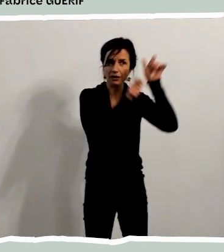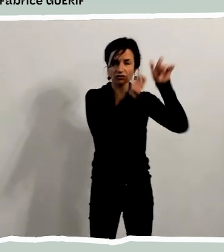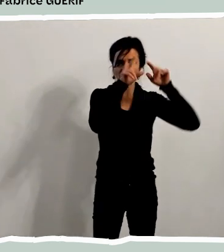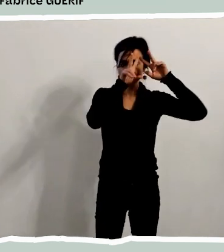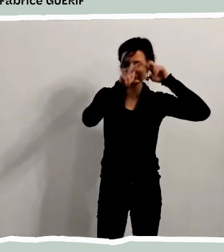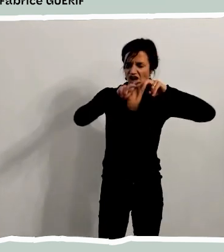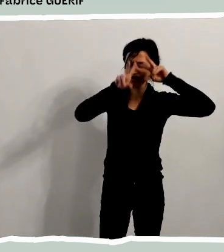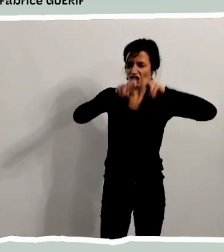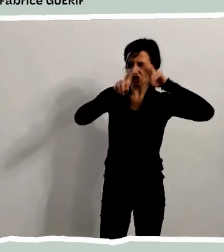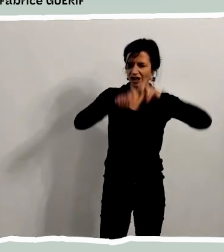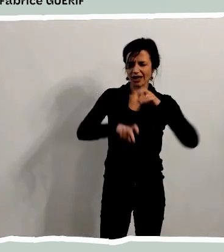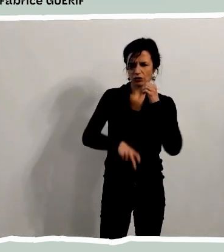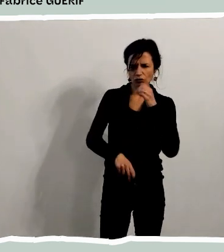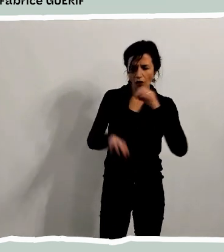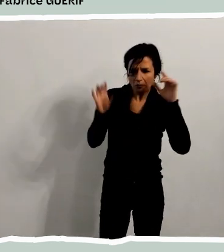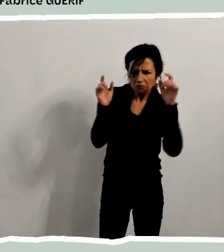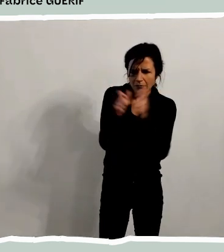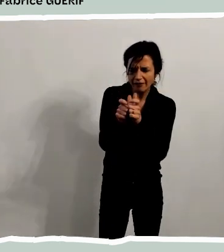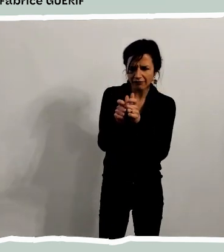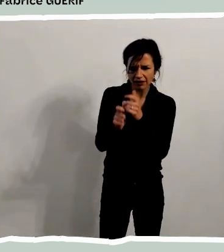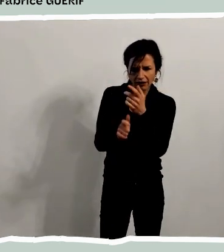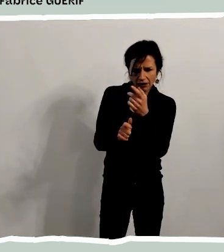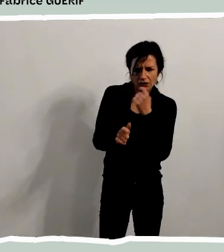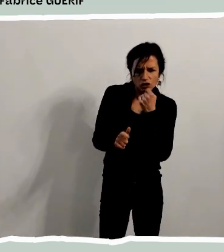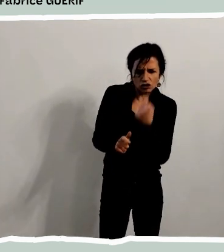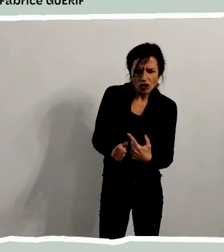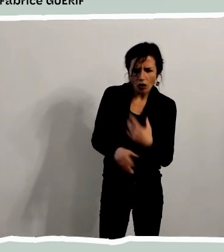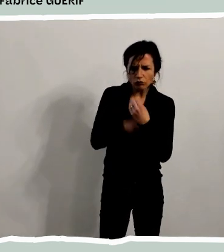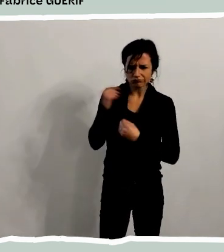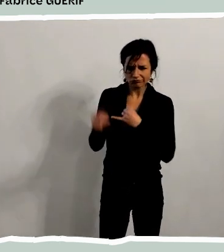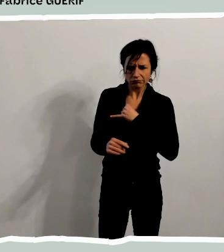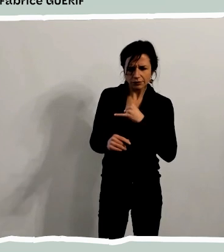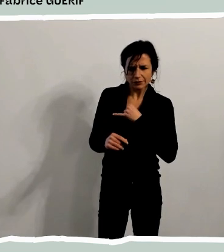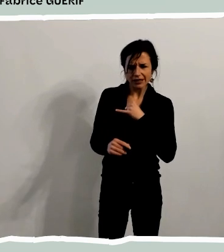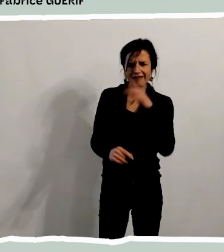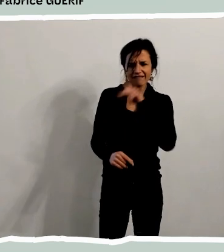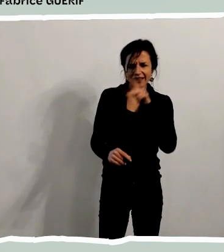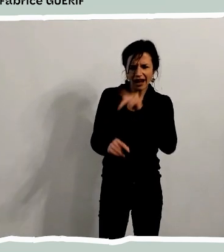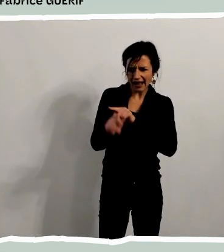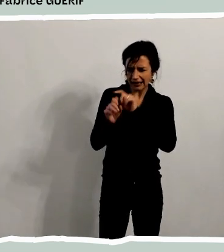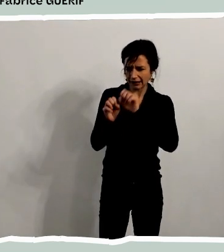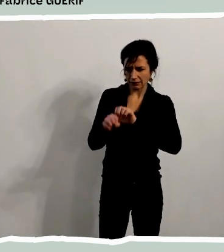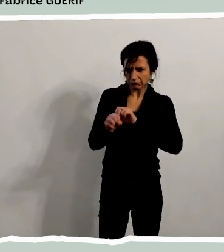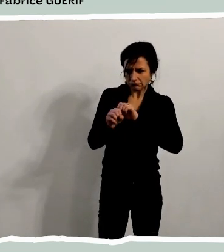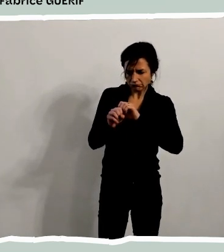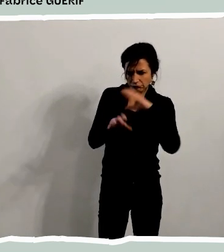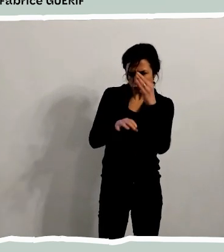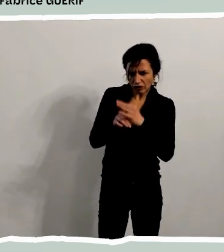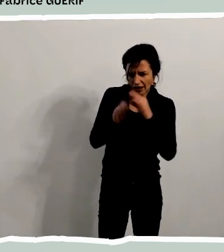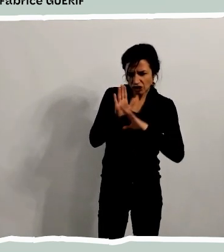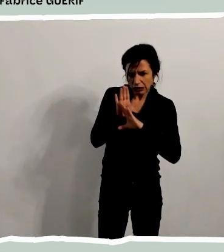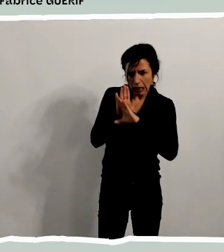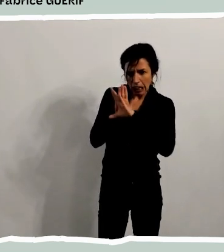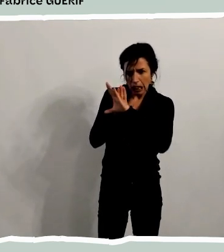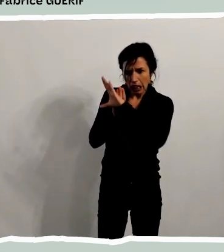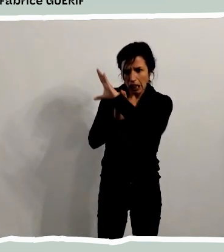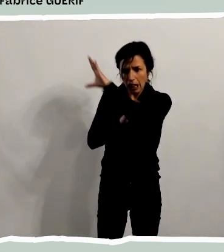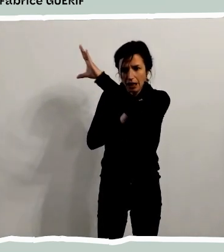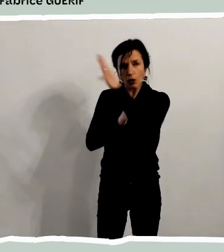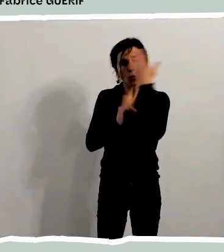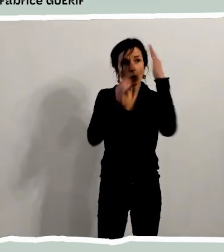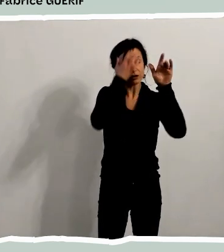retrouvait des phtalates dans leur sang et dans leurs urines en quantité plus importante que chez des femmes qui n'avaient